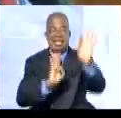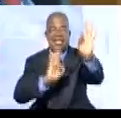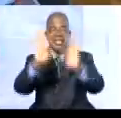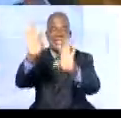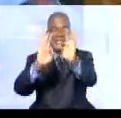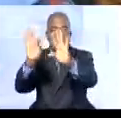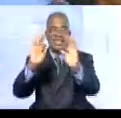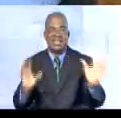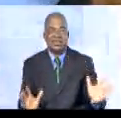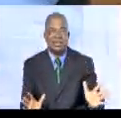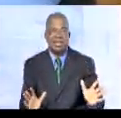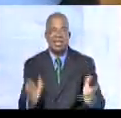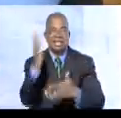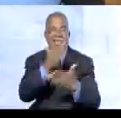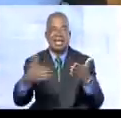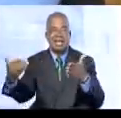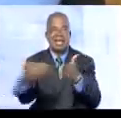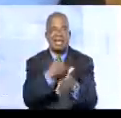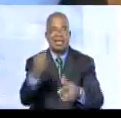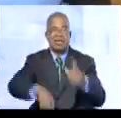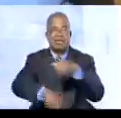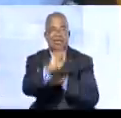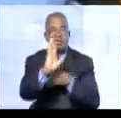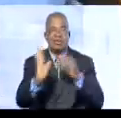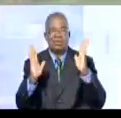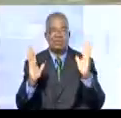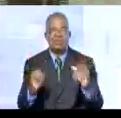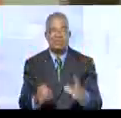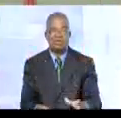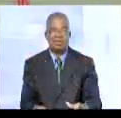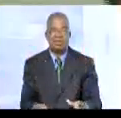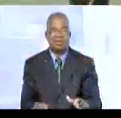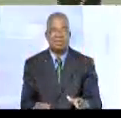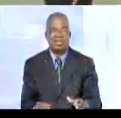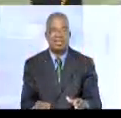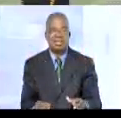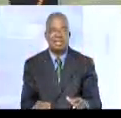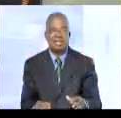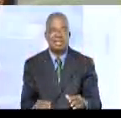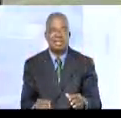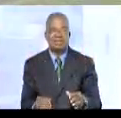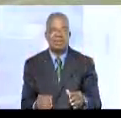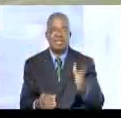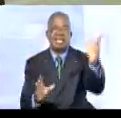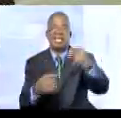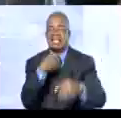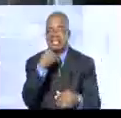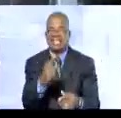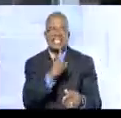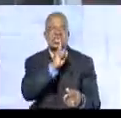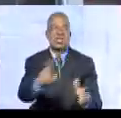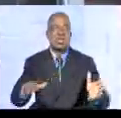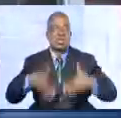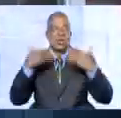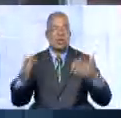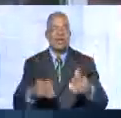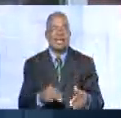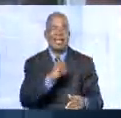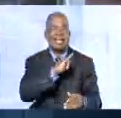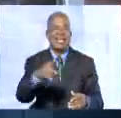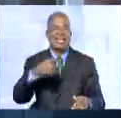bien entraîné. Quelques nouveaux joueurs ont fait leur apparition dans l'effectif. Ils se disent bien intégrés. Ils m'ont bien